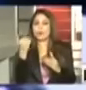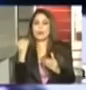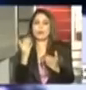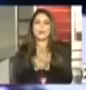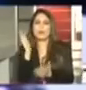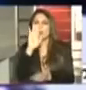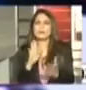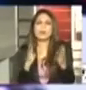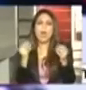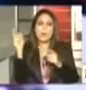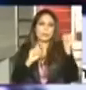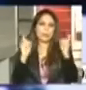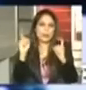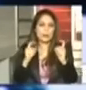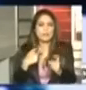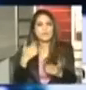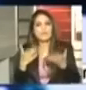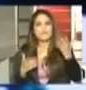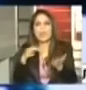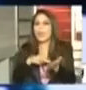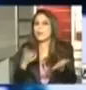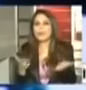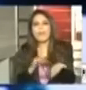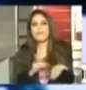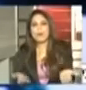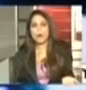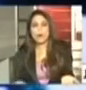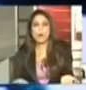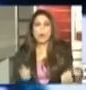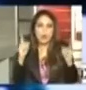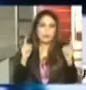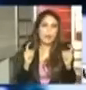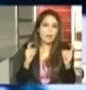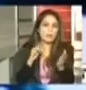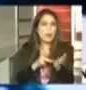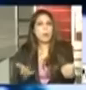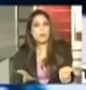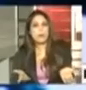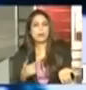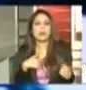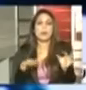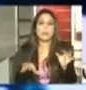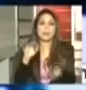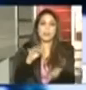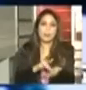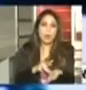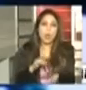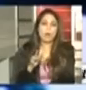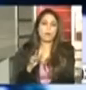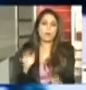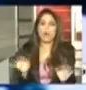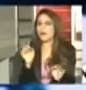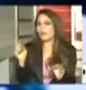טלוויזיות והתלבטתי איפה לעמוד, איפה להתמקם כדי לצלם ומצאתי מקום שלא היה אף אחד